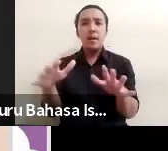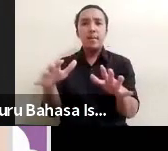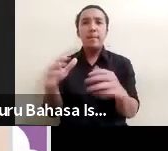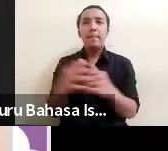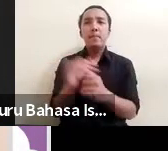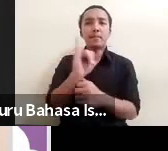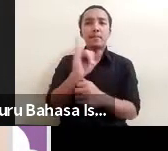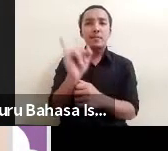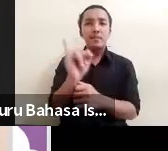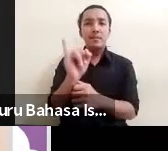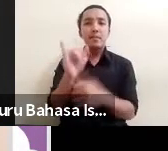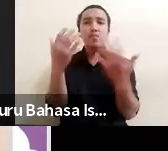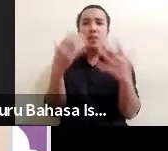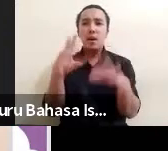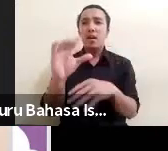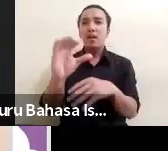sini